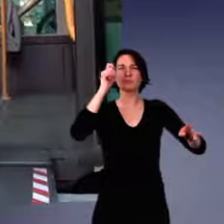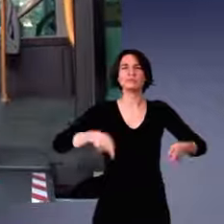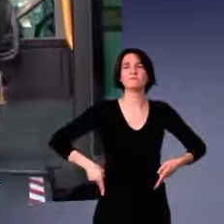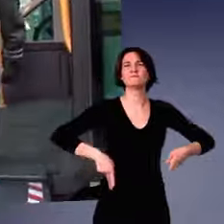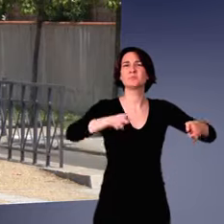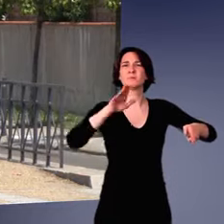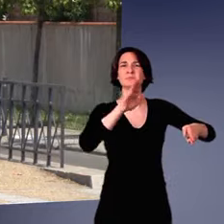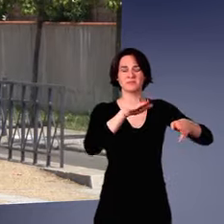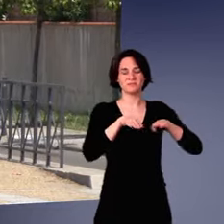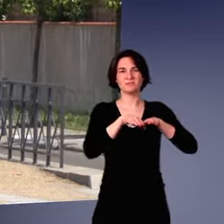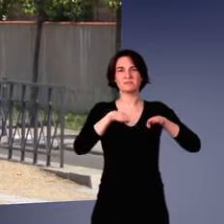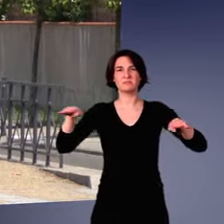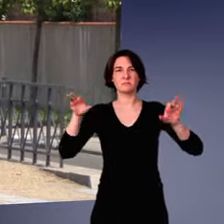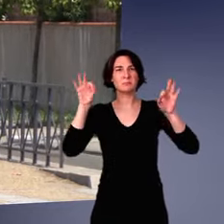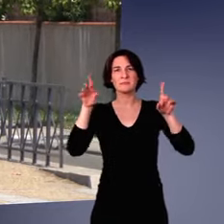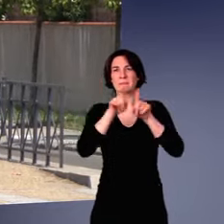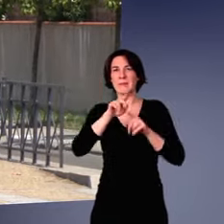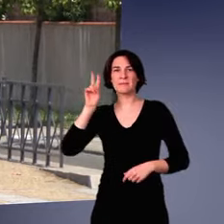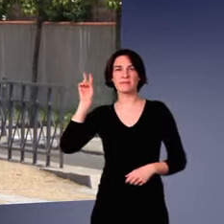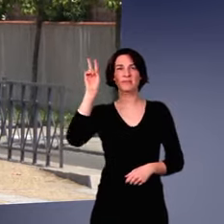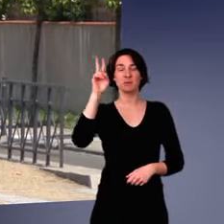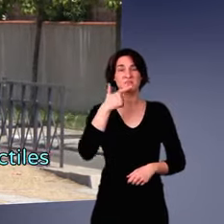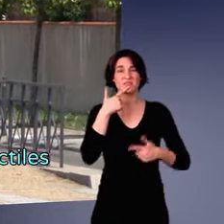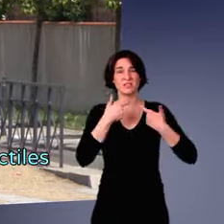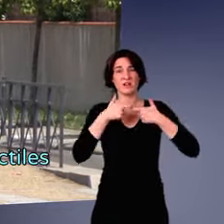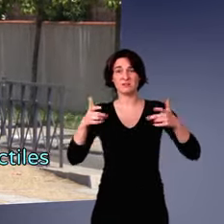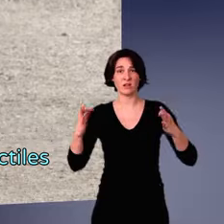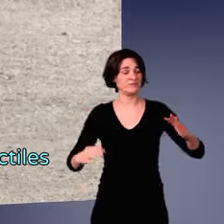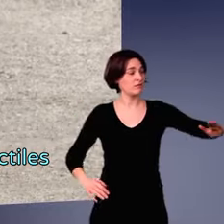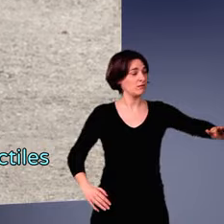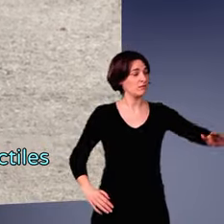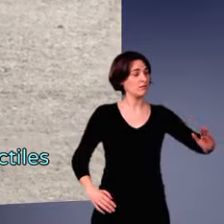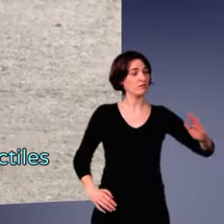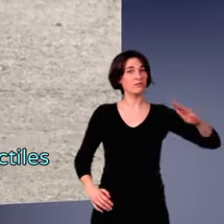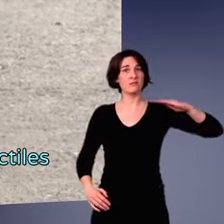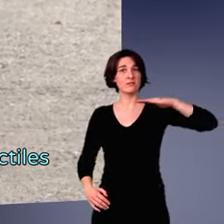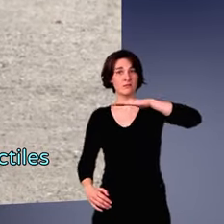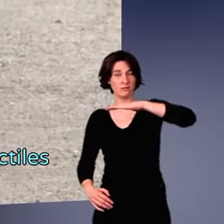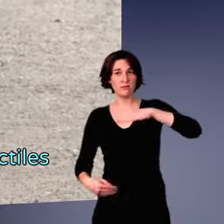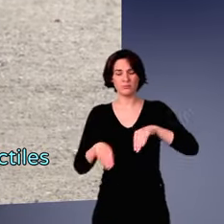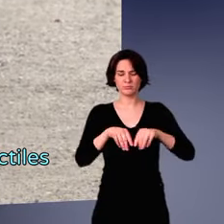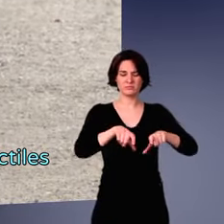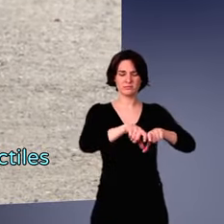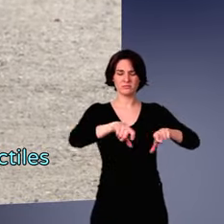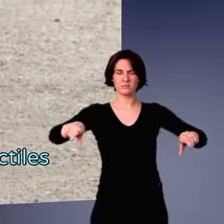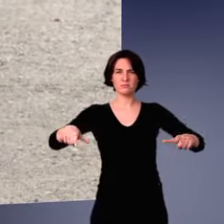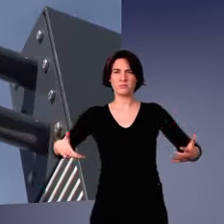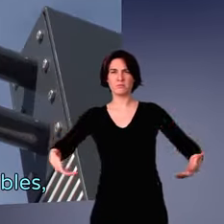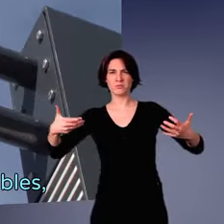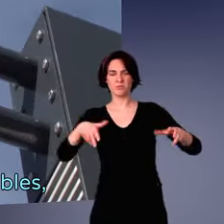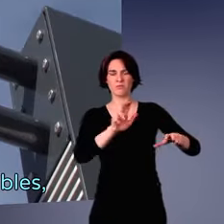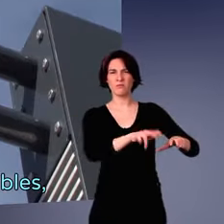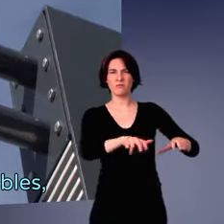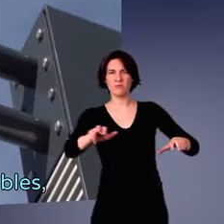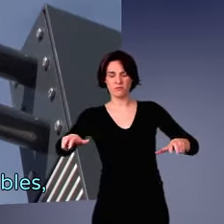tout aussi accessibles grâce aux rampes ou à l'accès à niveau équipé de repères podot tactile et de bandes d'éveil de